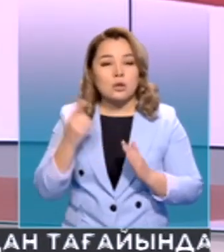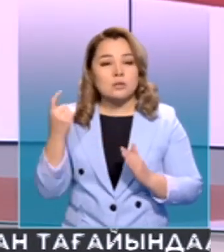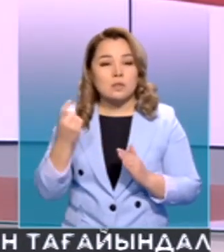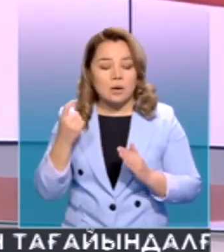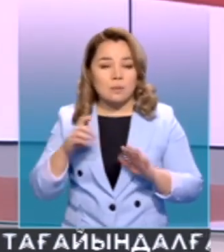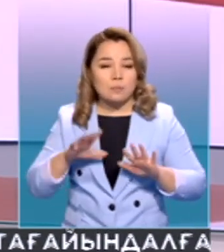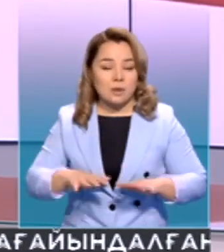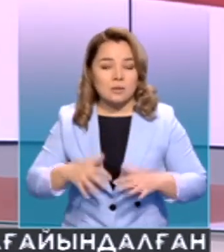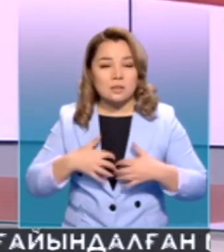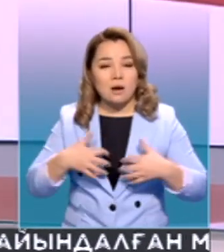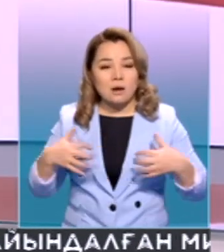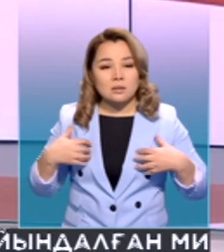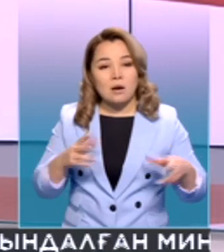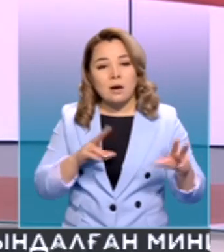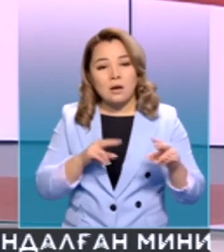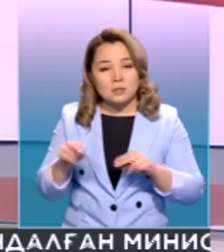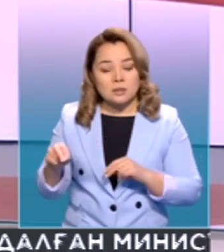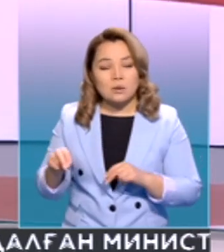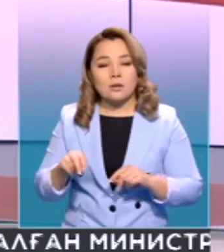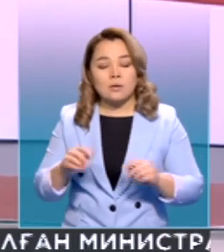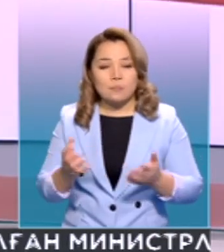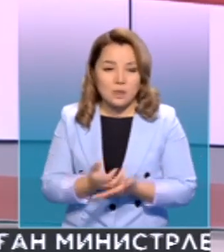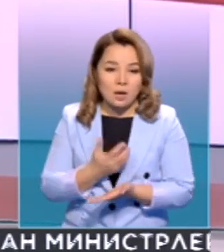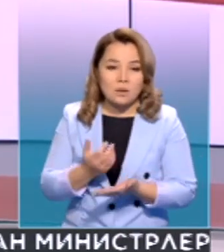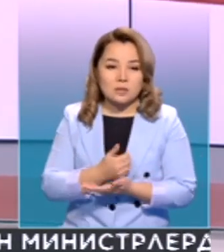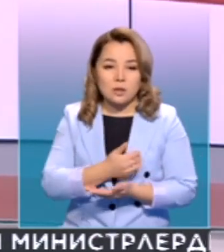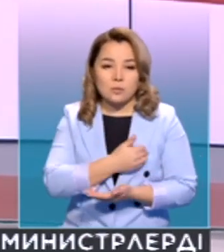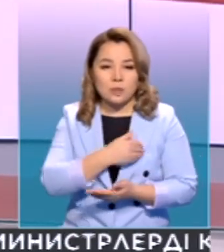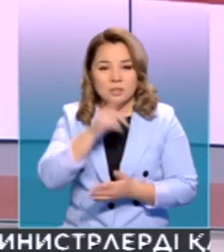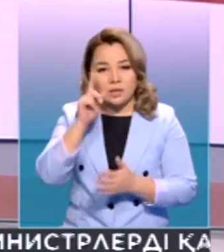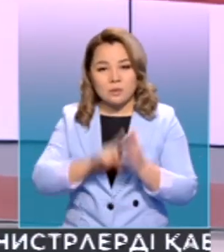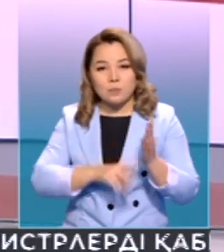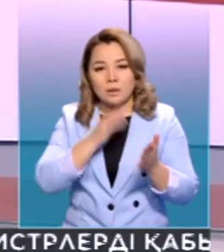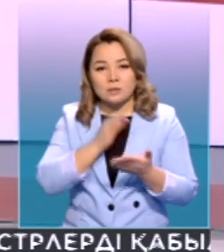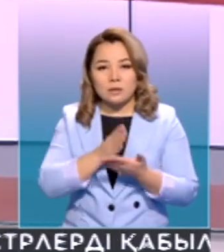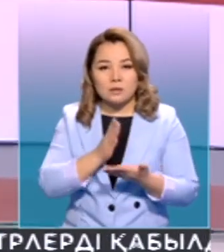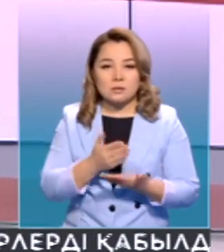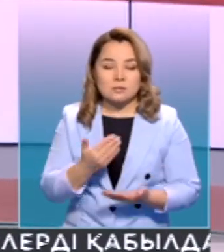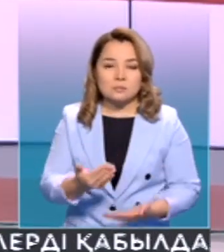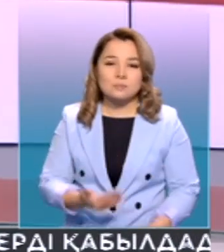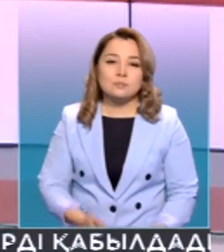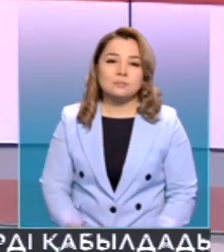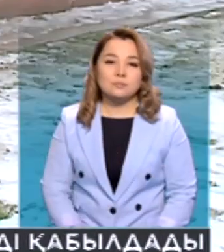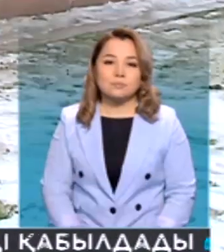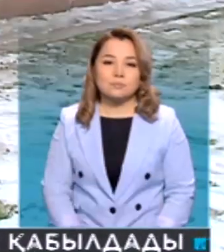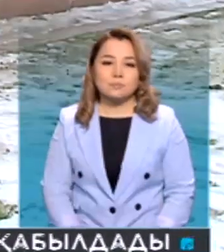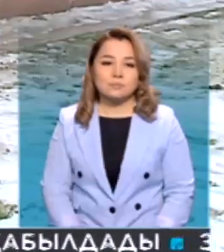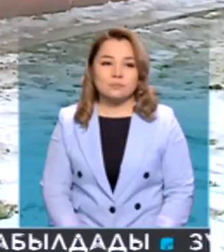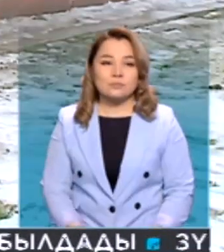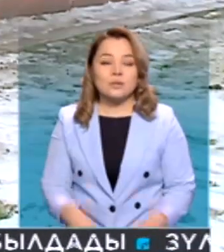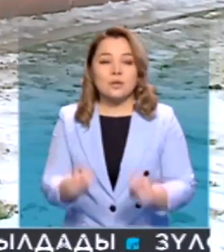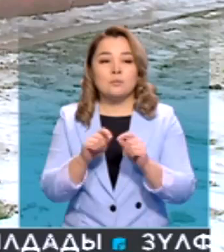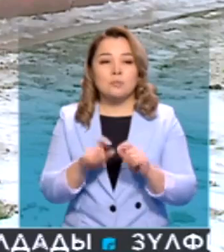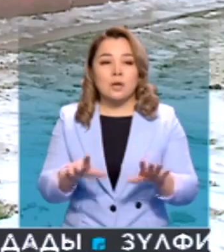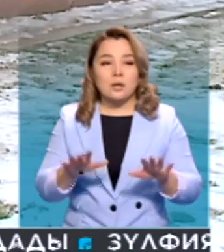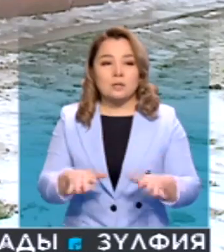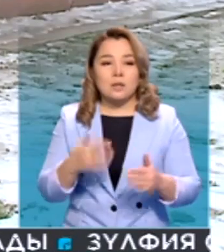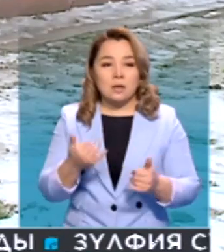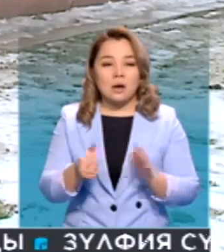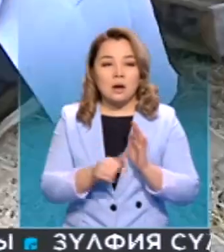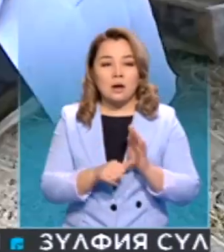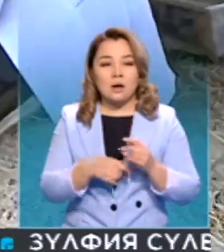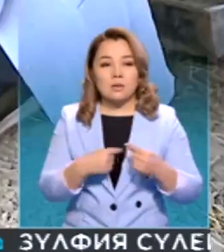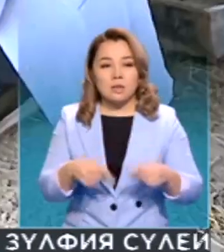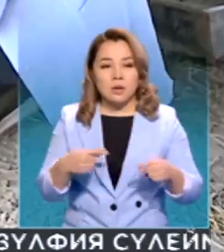жануарының бұл түрі сәттілікпен бірге толағай табыса келеді деп сенім артып отыр. Мектеп ауласында жүрген қоянның Алтай